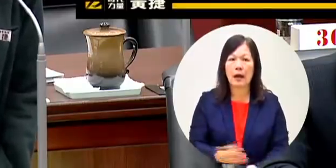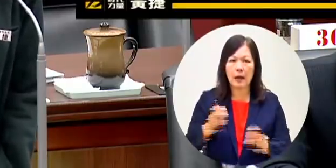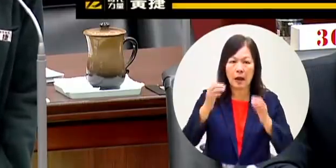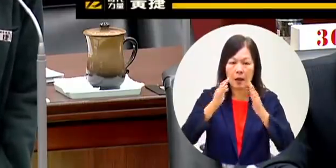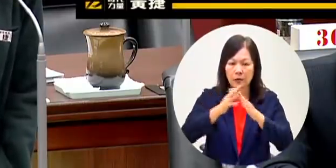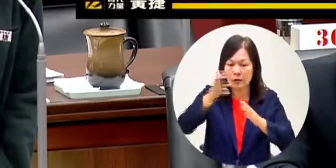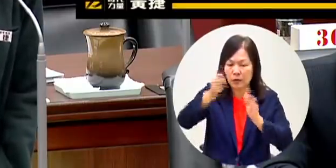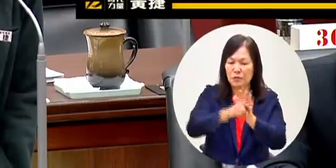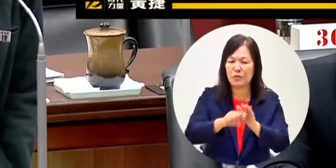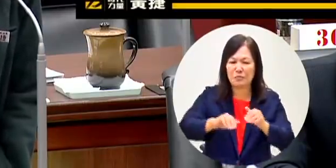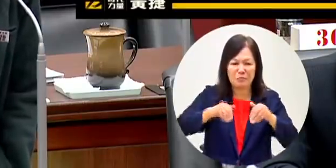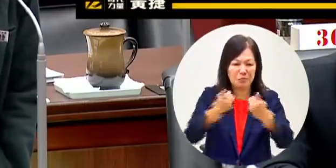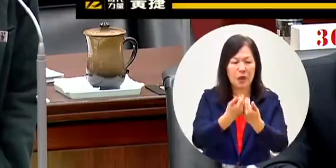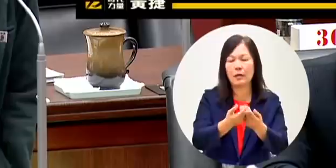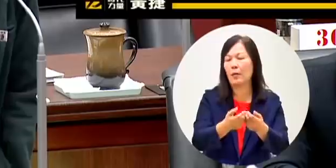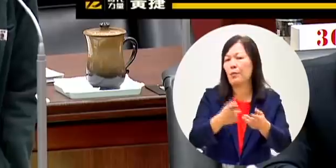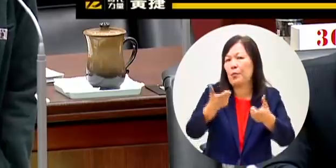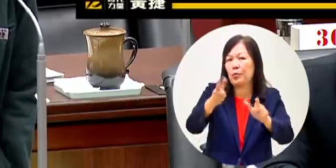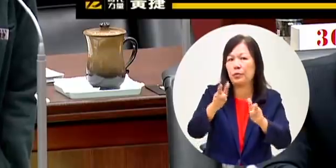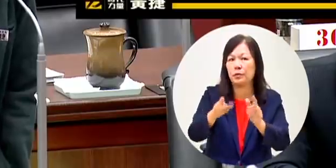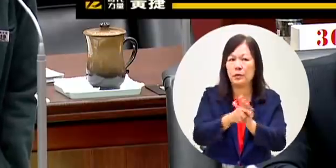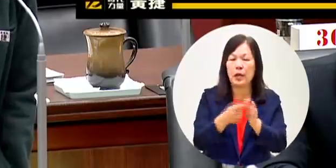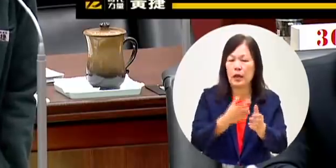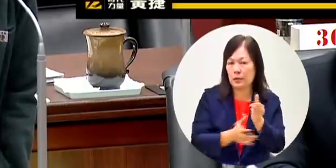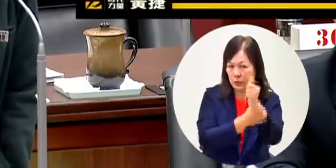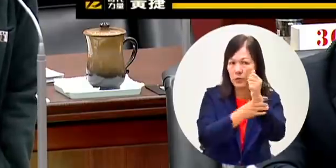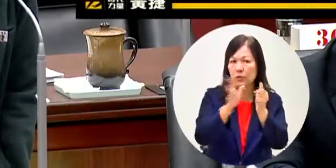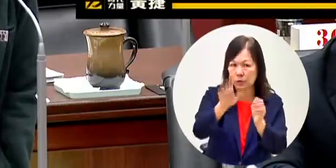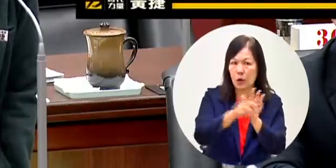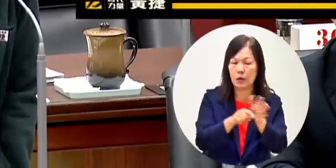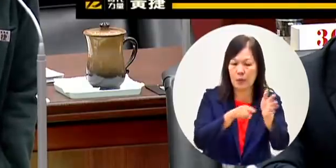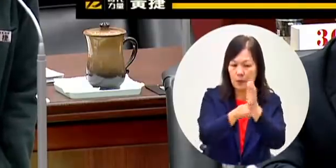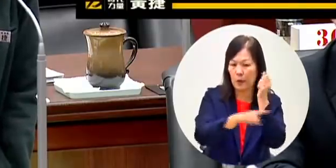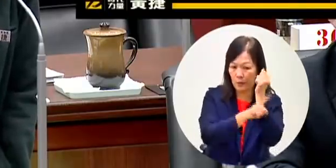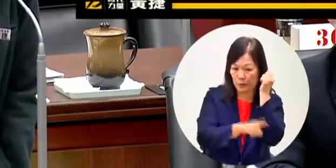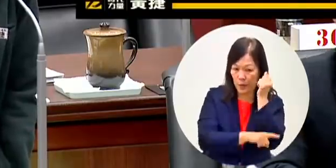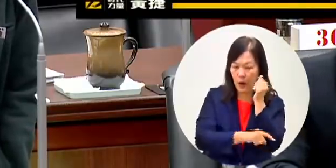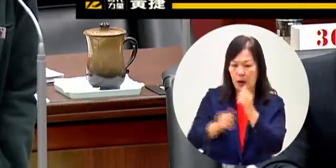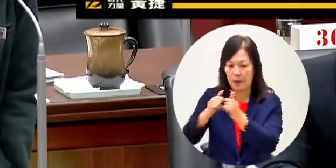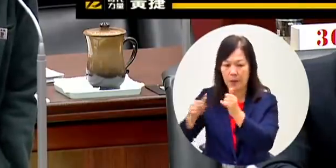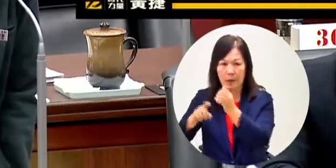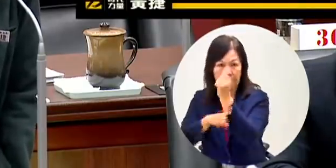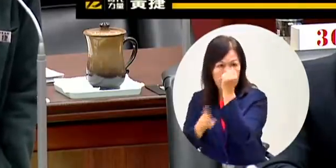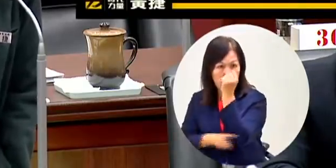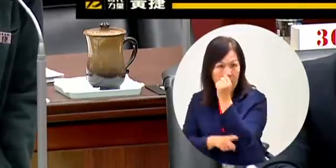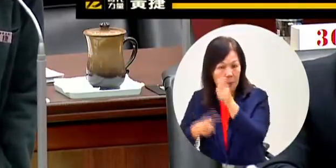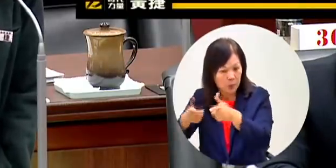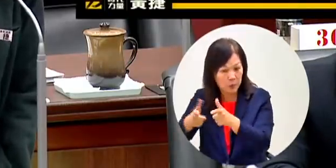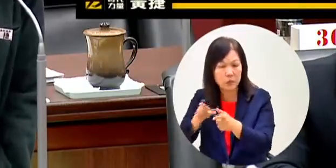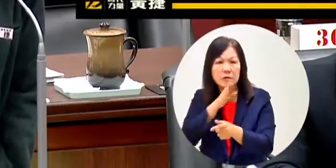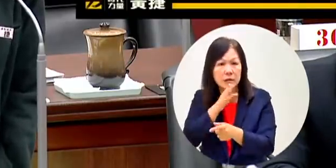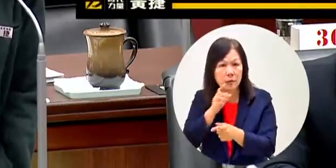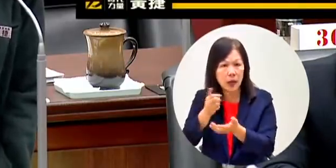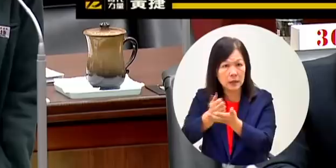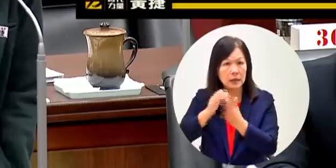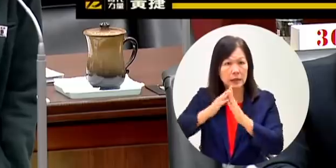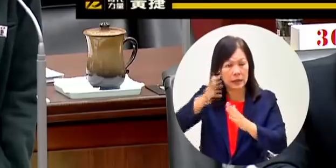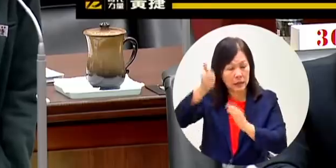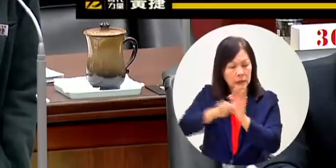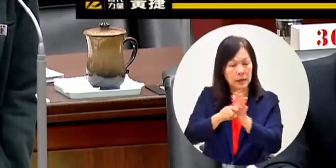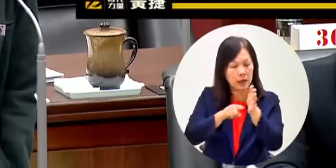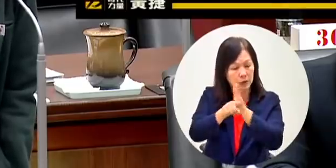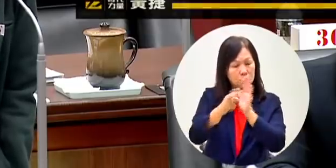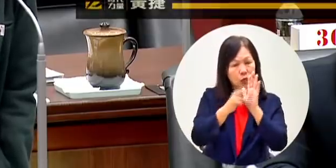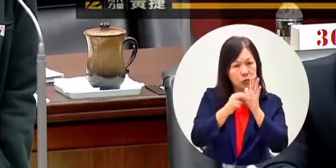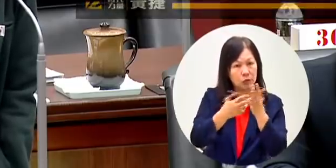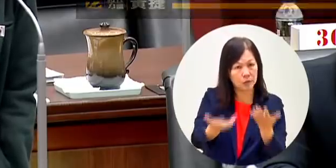是应该要被放在专法而不是民法，是这样子吗？要不要请市长直接来进行说明？